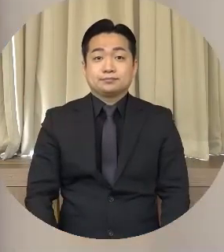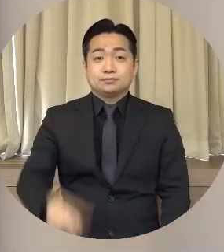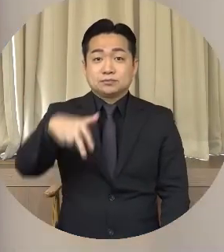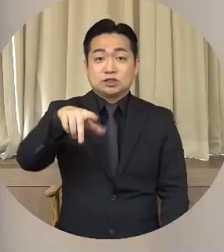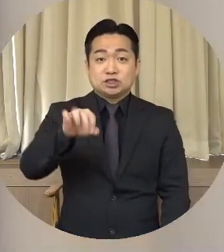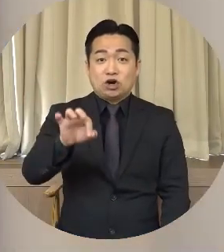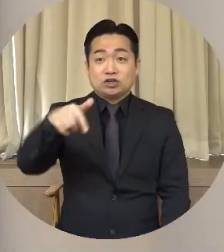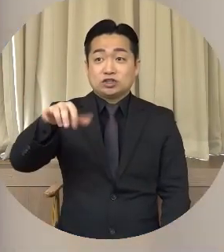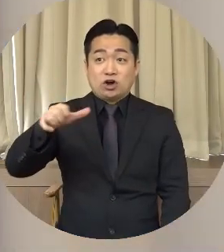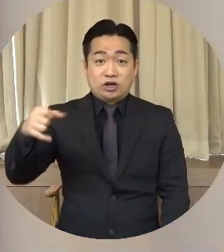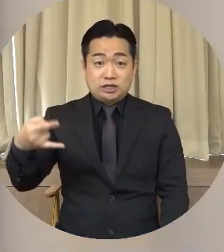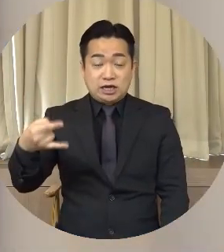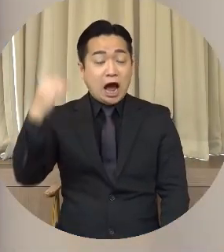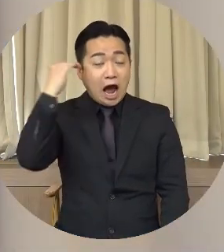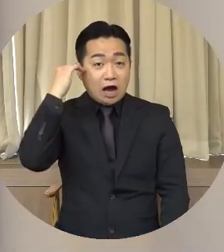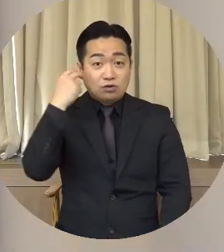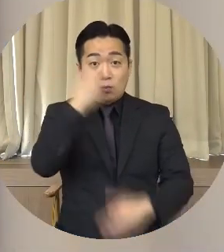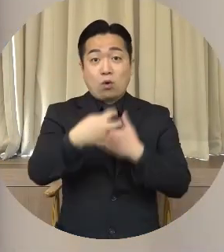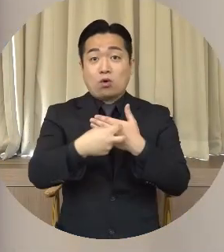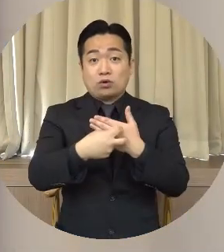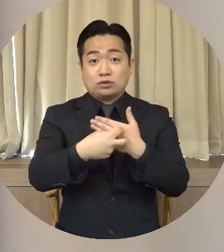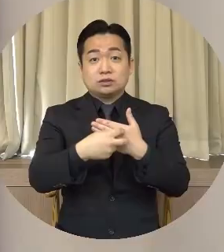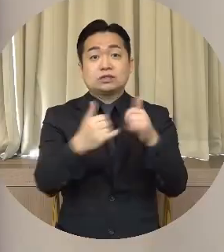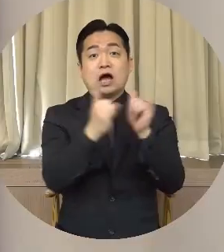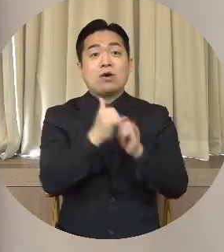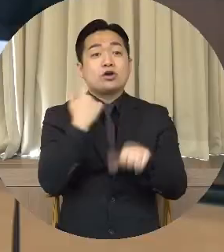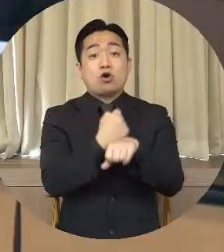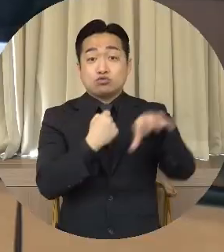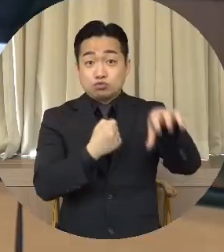정경희 한국보건사회연구원 고령사회센터장님,